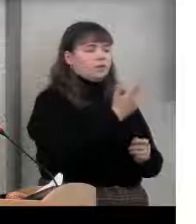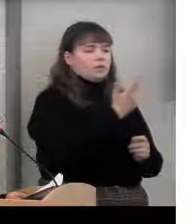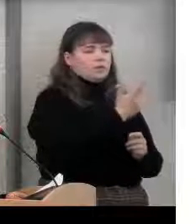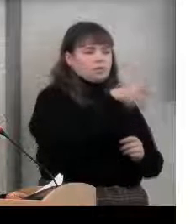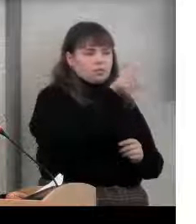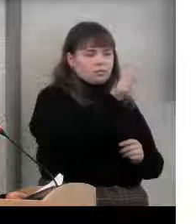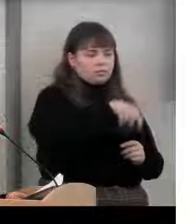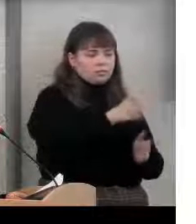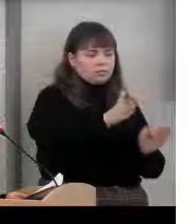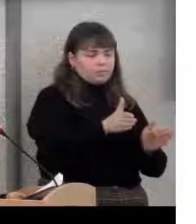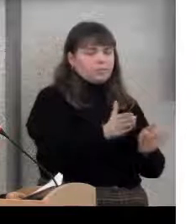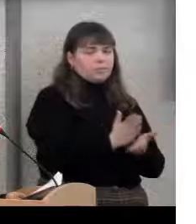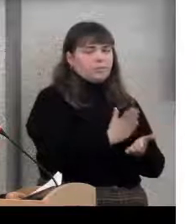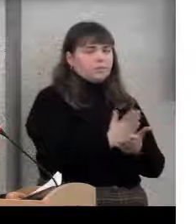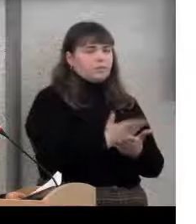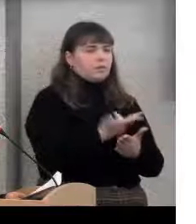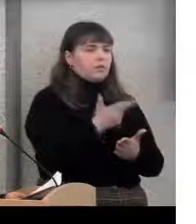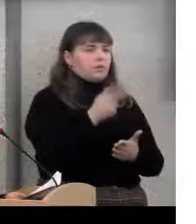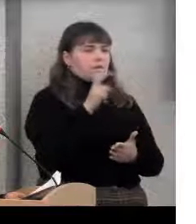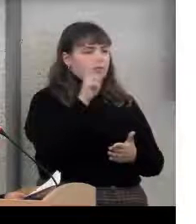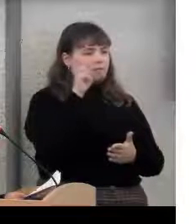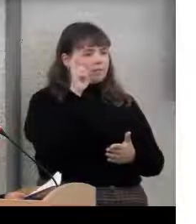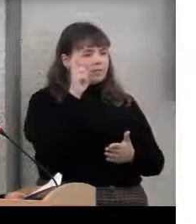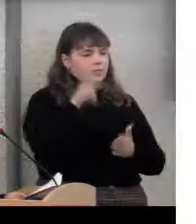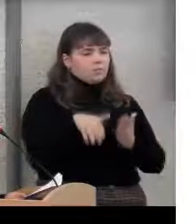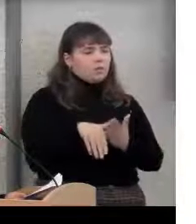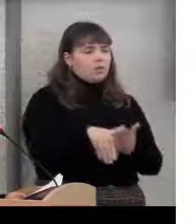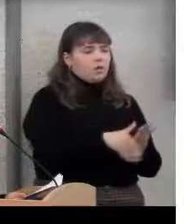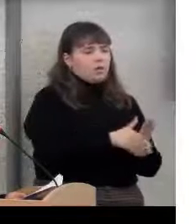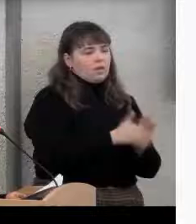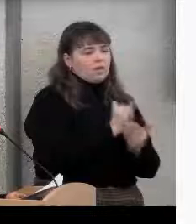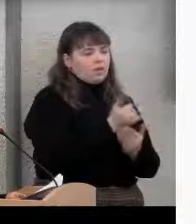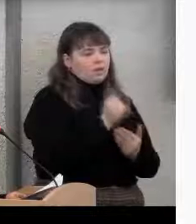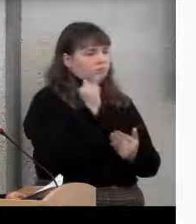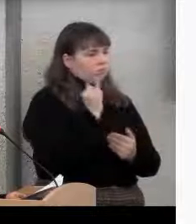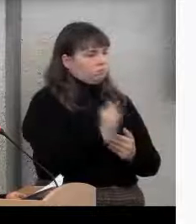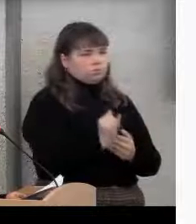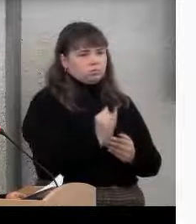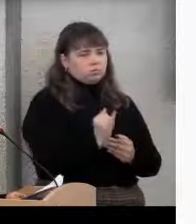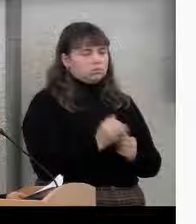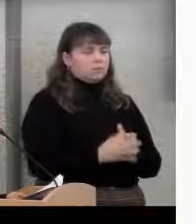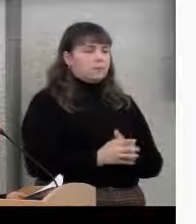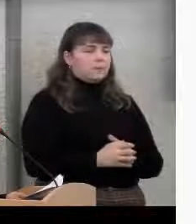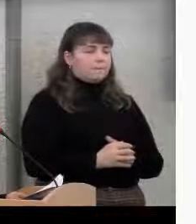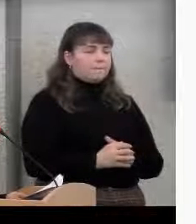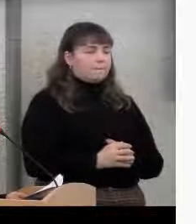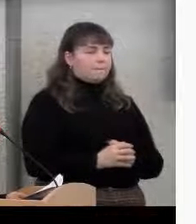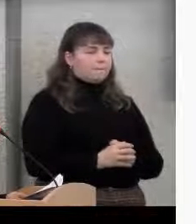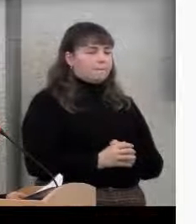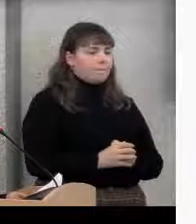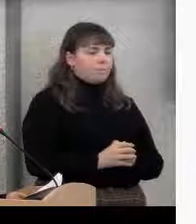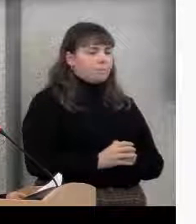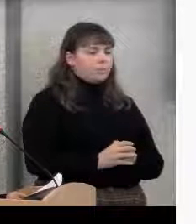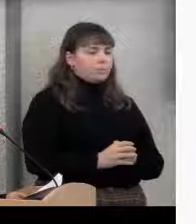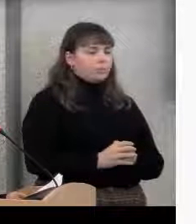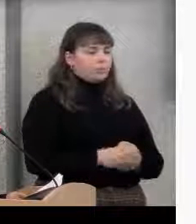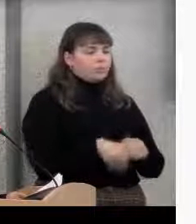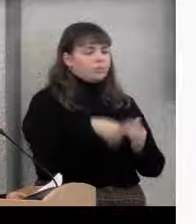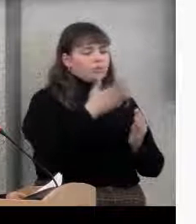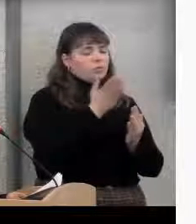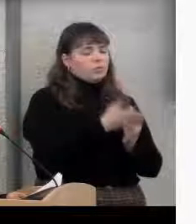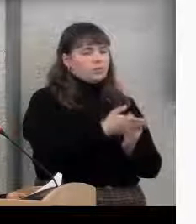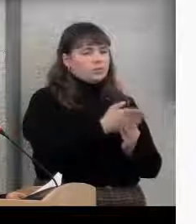įvertino, kad valstybės pagalba vertina kaip blogą arba labai blogą. Tai beveik